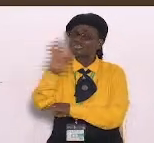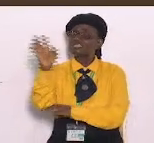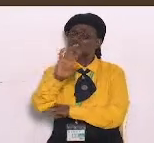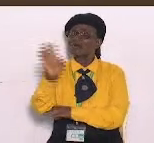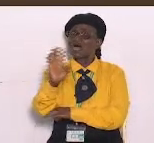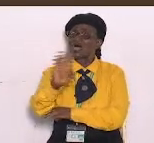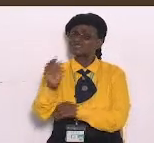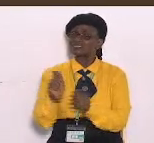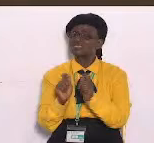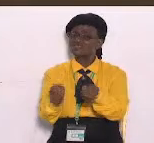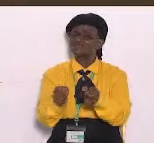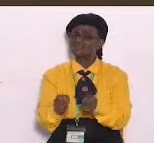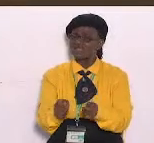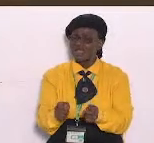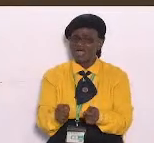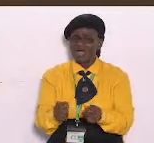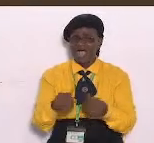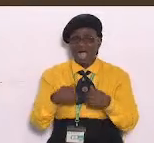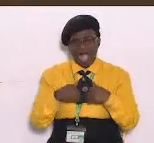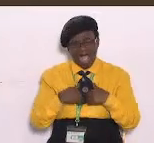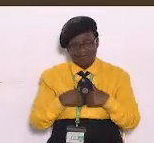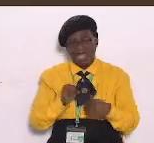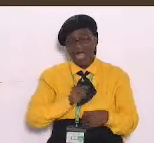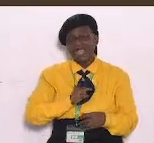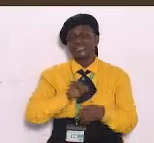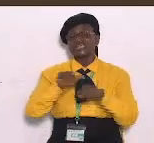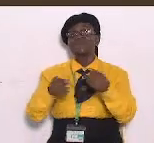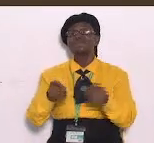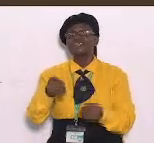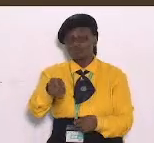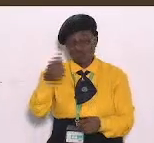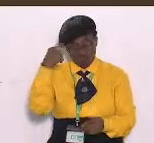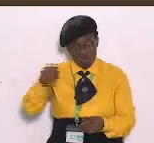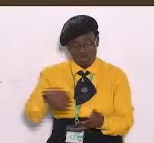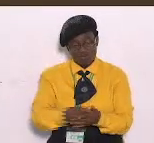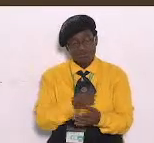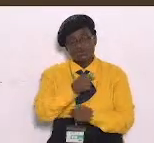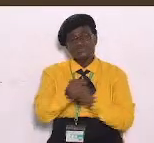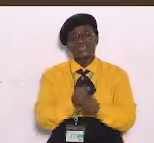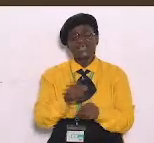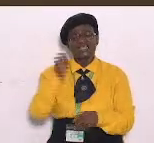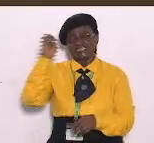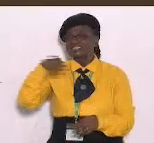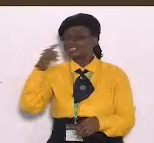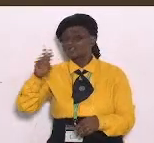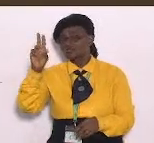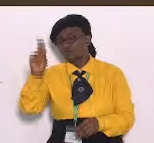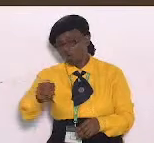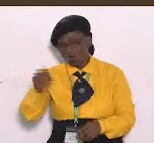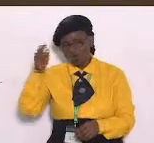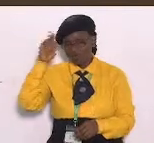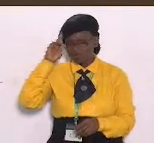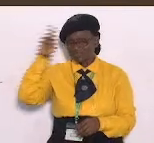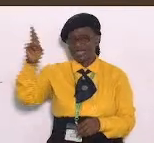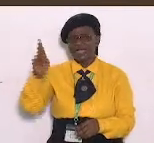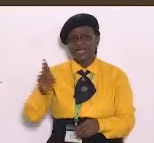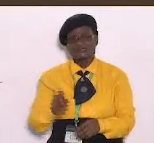cadeau de F est-ce que je vous ai déjà donné pour le Noël aussi il a dit non